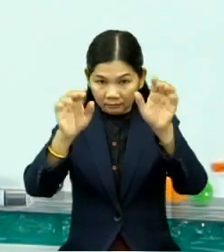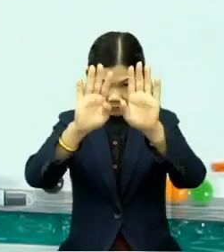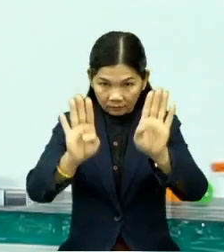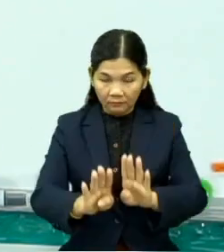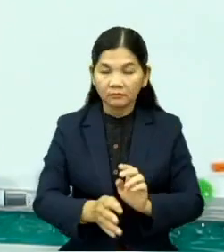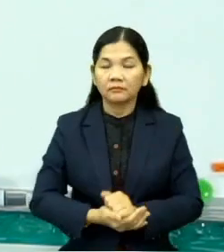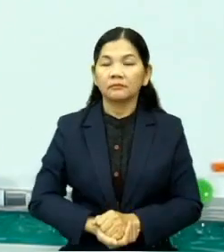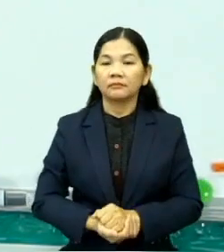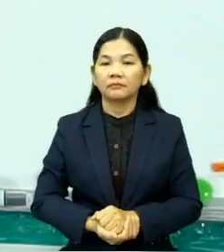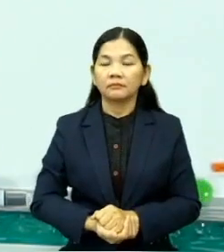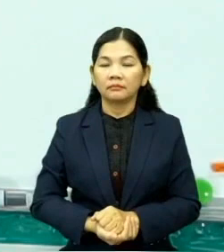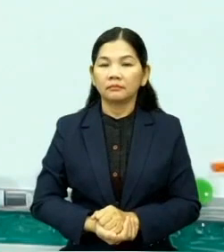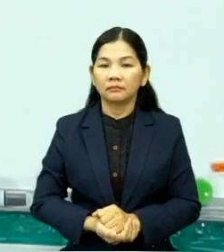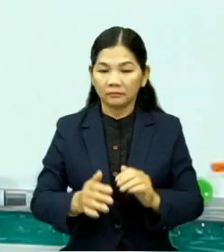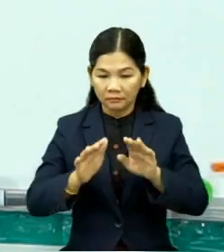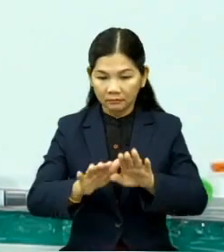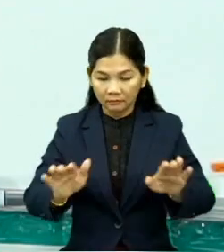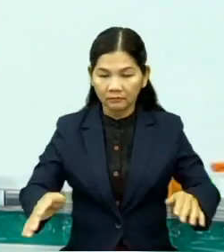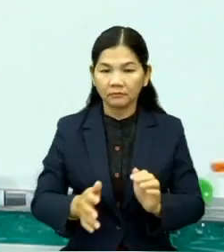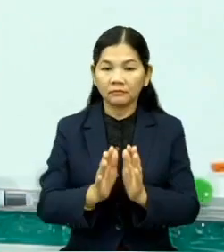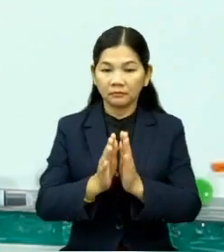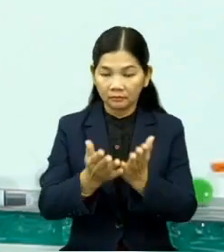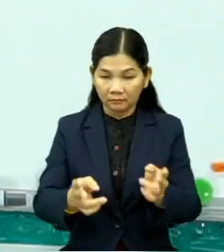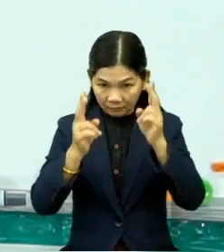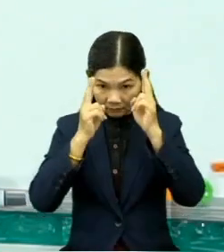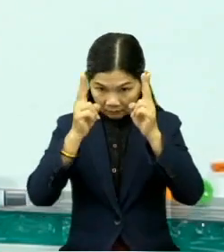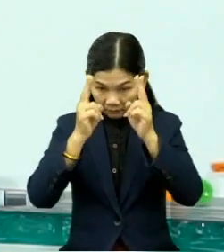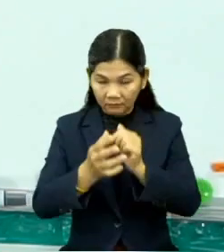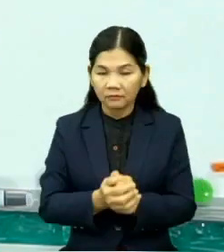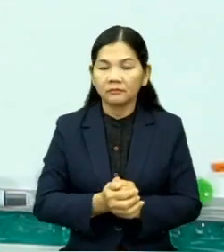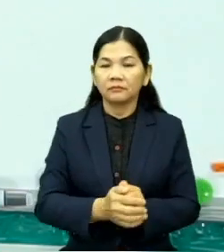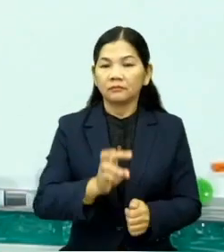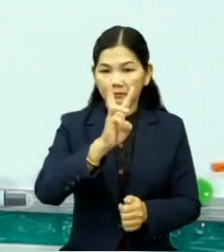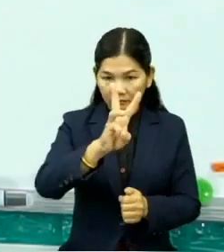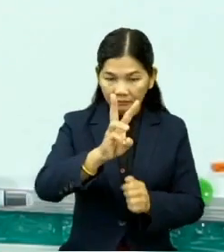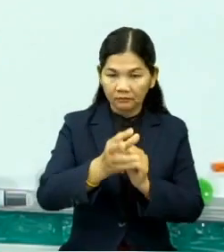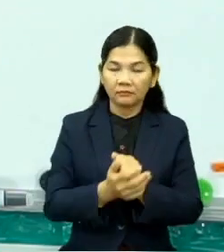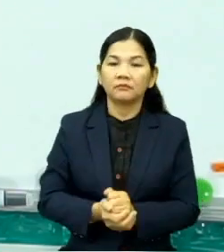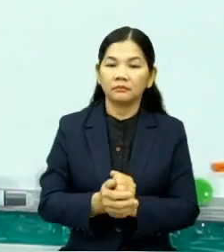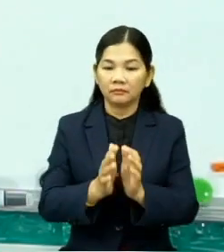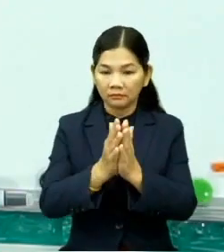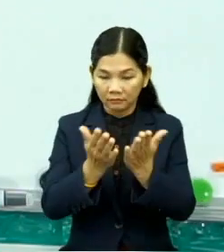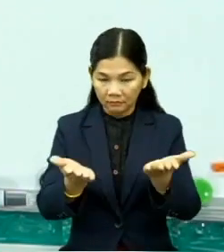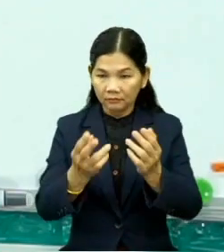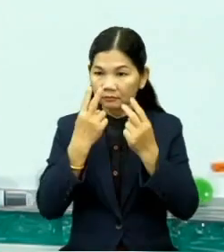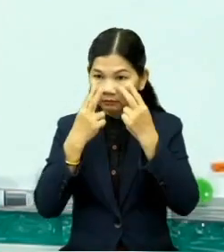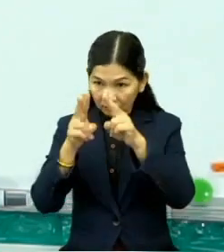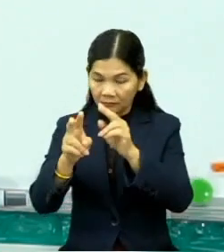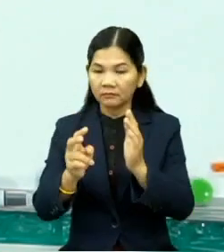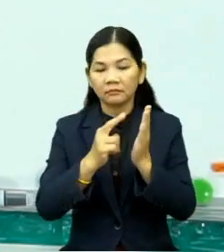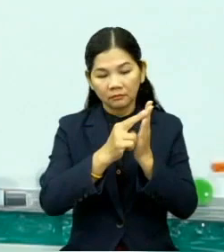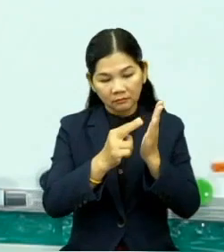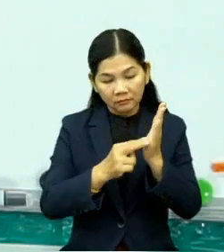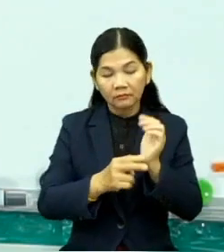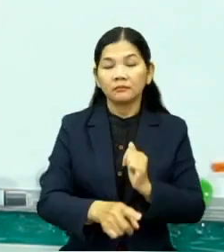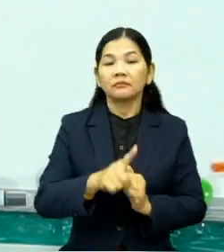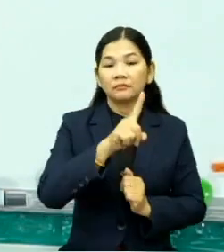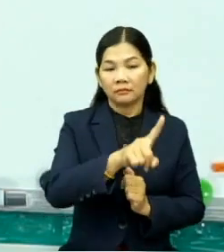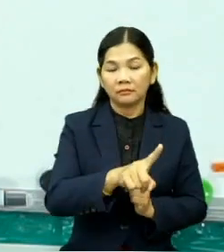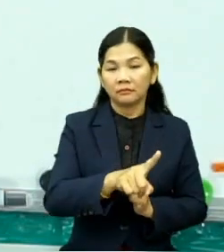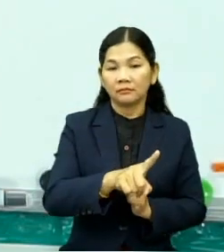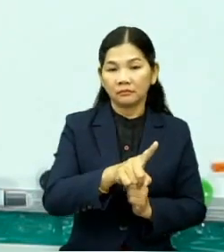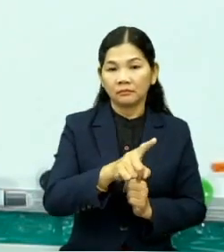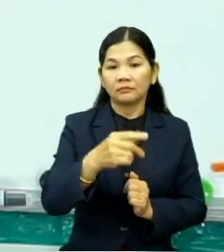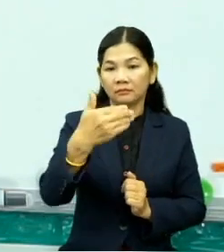đặc hiền hai chung phố con đài miền sẽ phơi sạc xa cô thân ạ thị bấy cha cứ con sáng kết mưa ạt bật nơi tùm bò tí